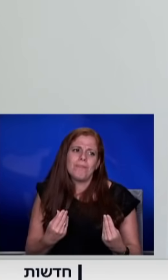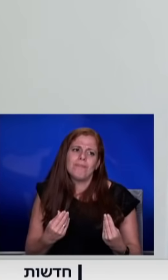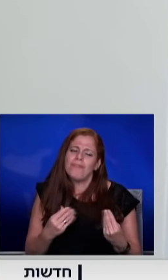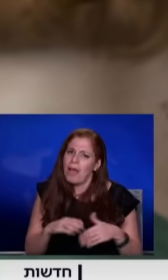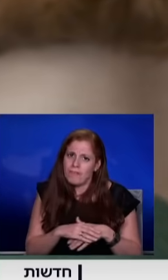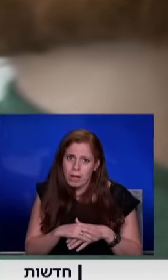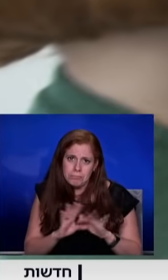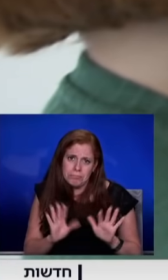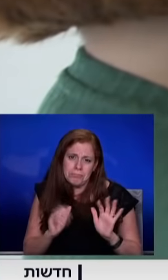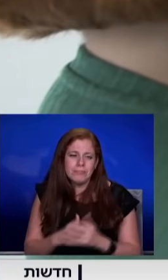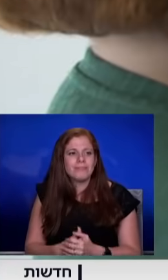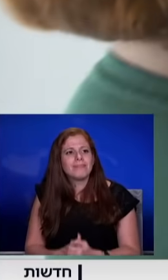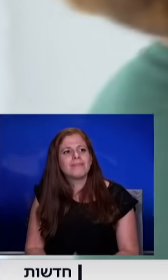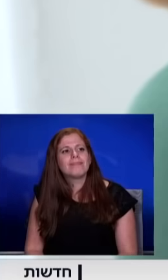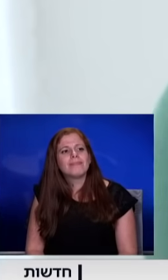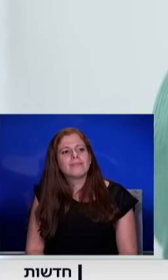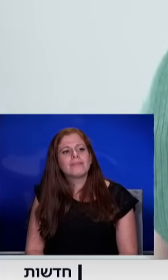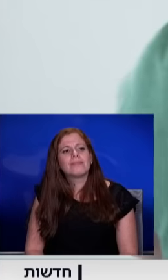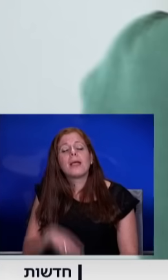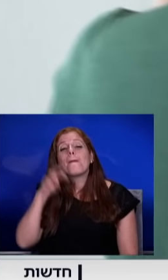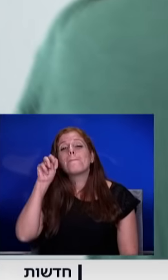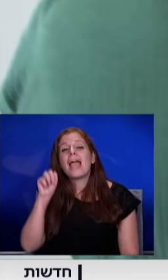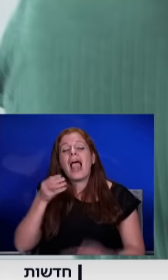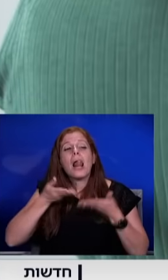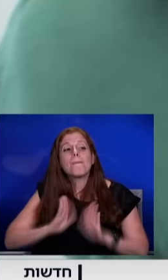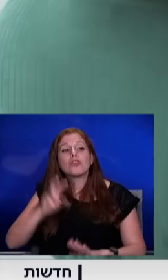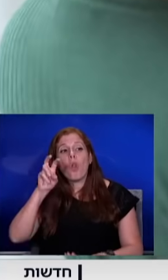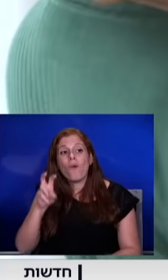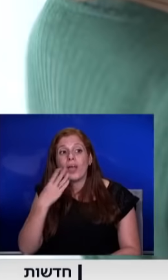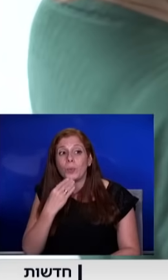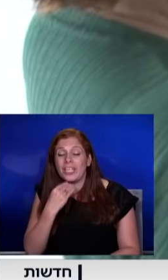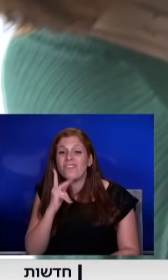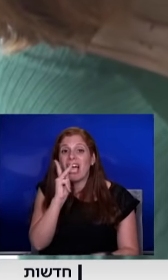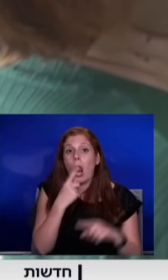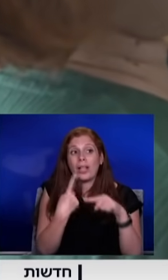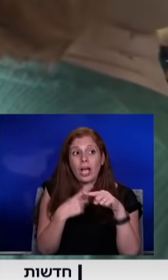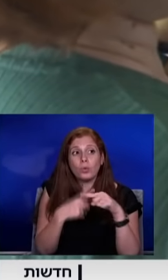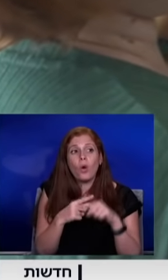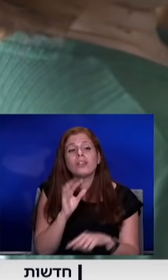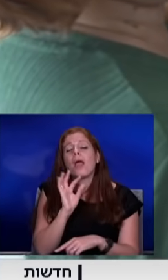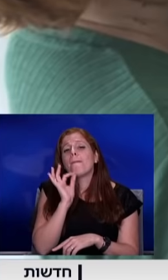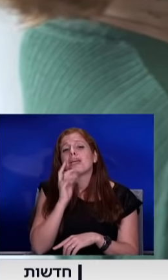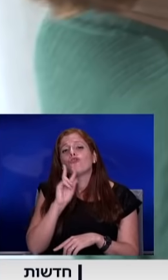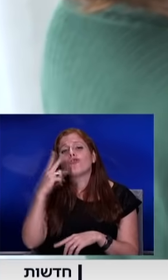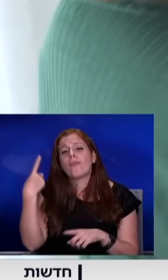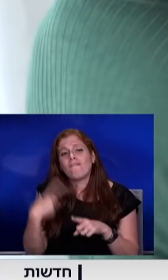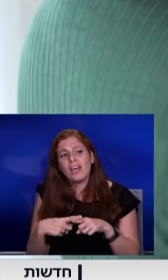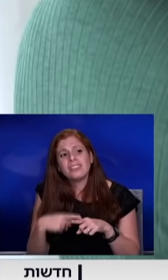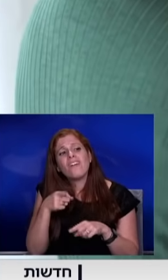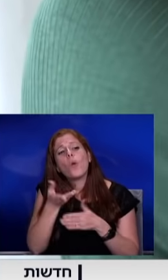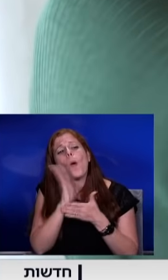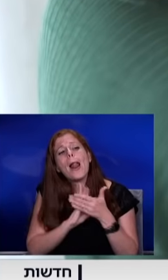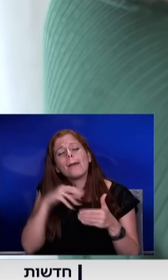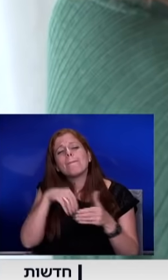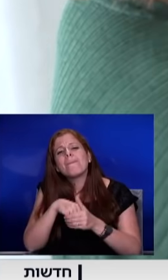נכון? כן. מיכאל, הבן של אופר היהודי וקרולינה הקתולית, רק בן 2.5, אבל הוא חלק מקבוצה